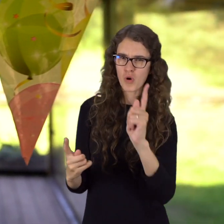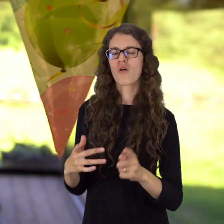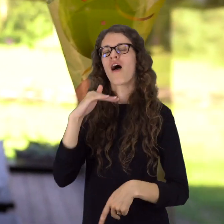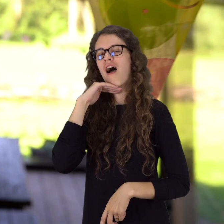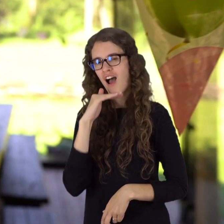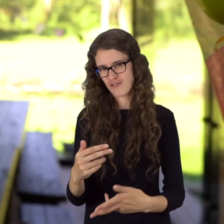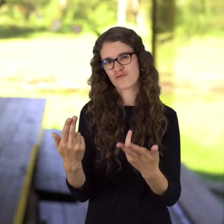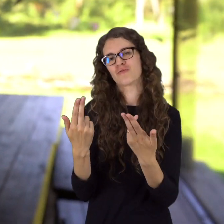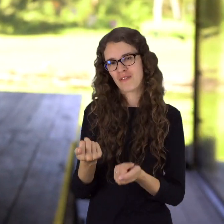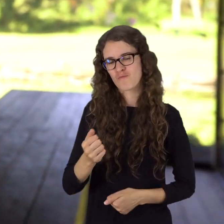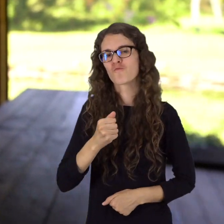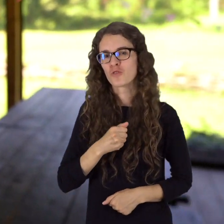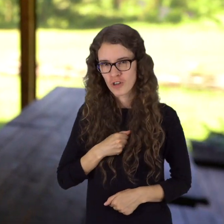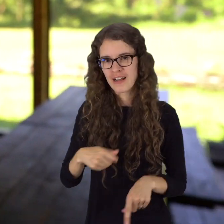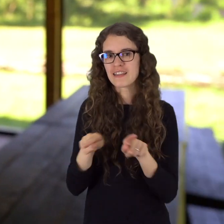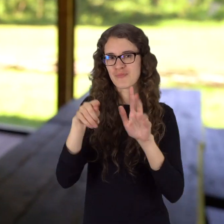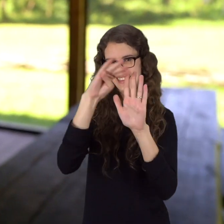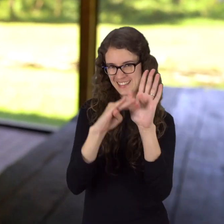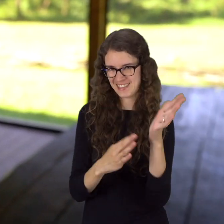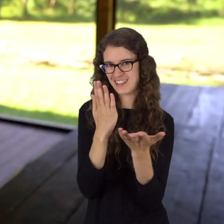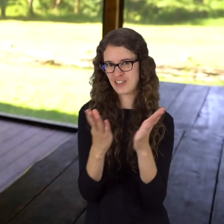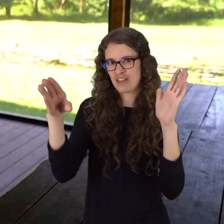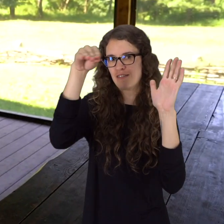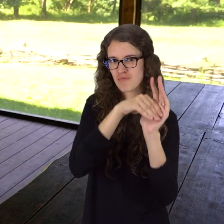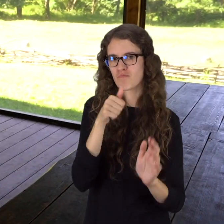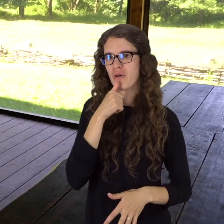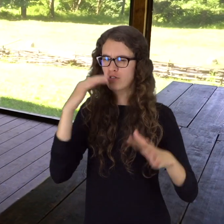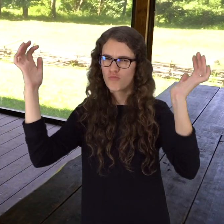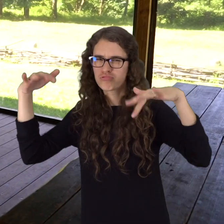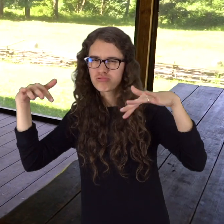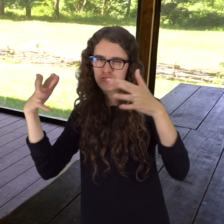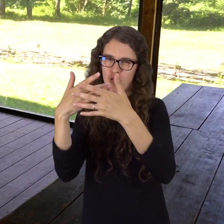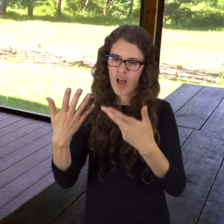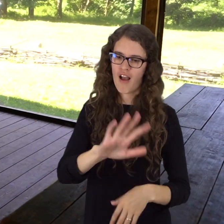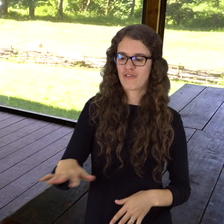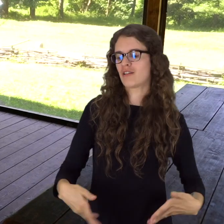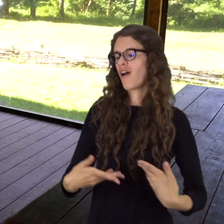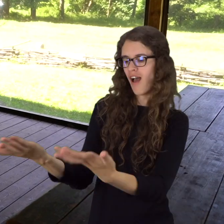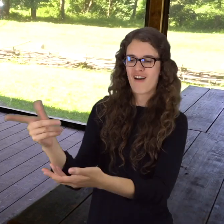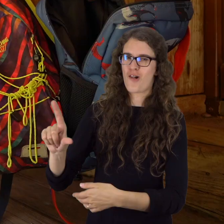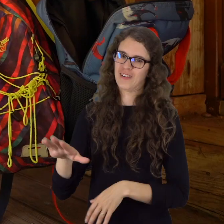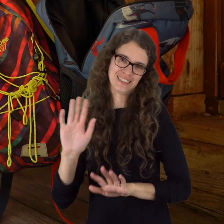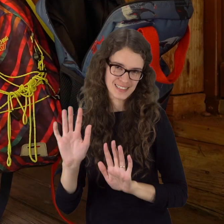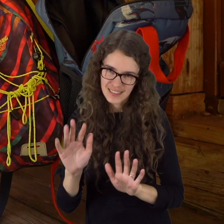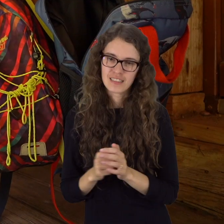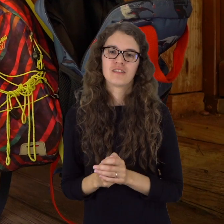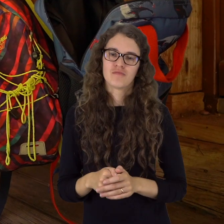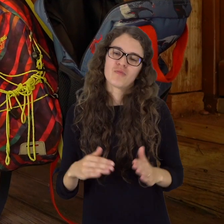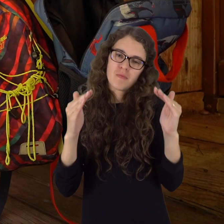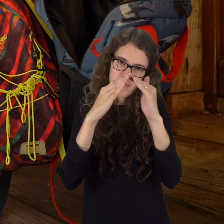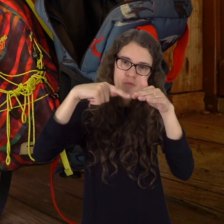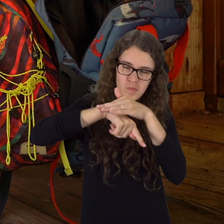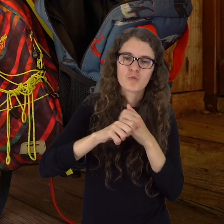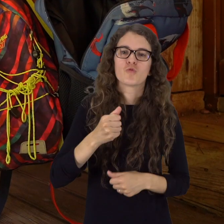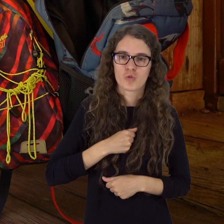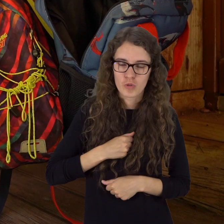ir darbo, aišku, aprašyme, kad negalime laikyti vaikų lauke, mes tada slepiamės arba einame į patalpas. Jeigu mes kalbam apie